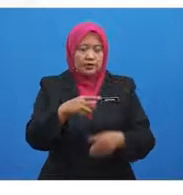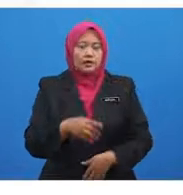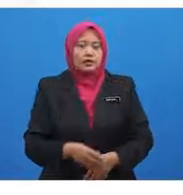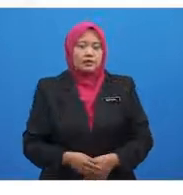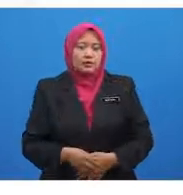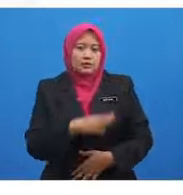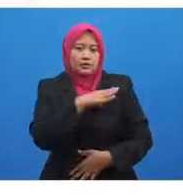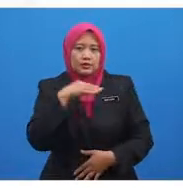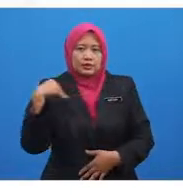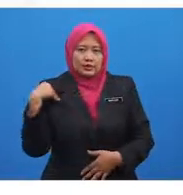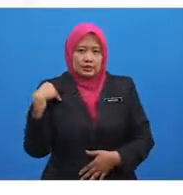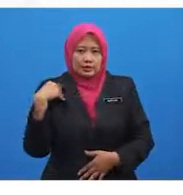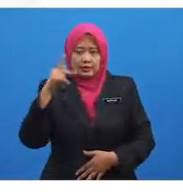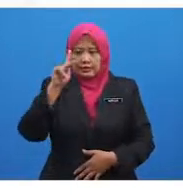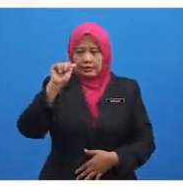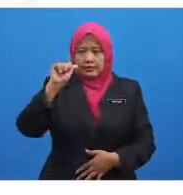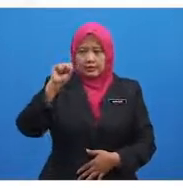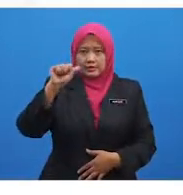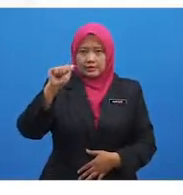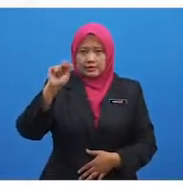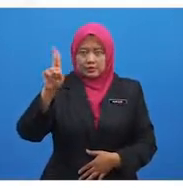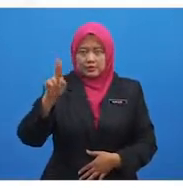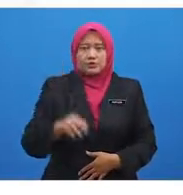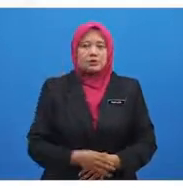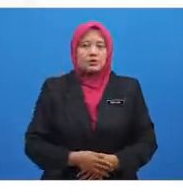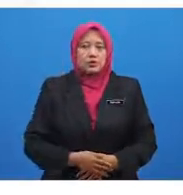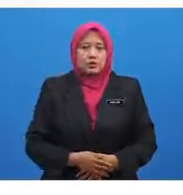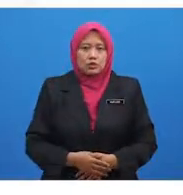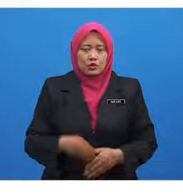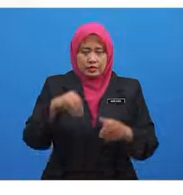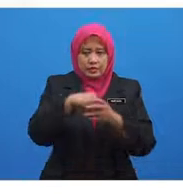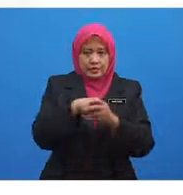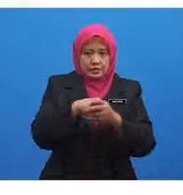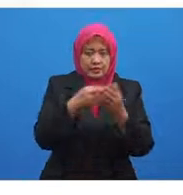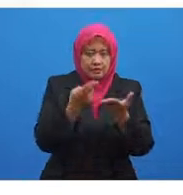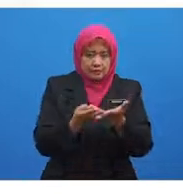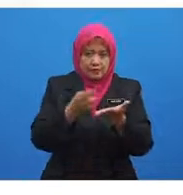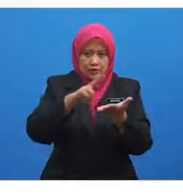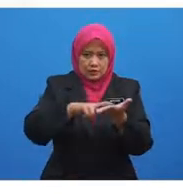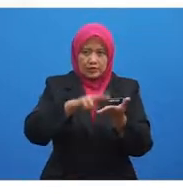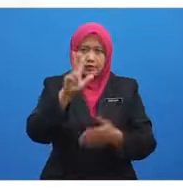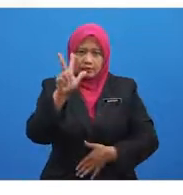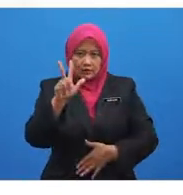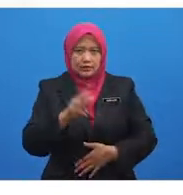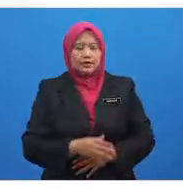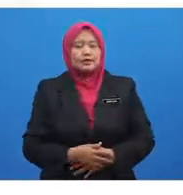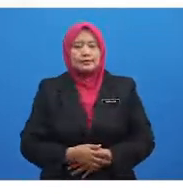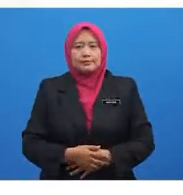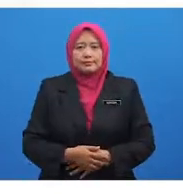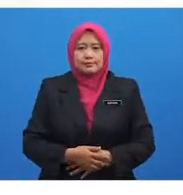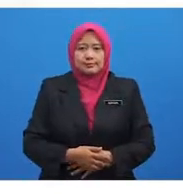ketiga, iaitu tiang panjang Maharaja Lela, tiang tengah syukur